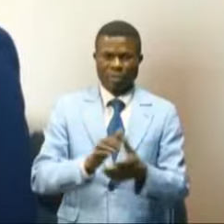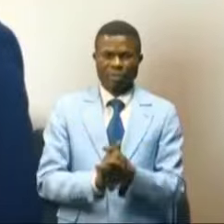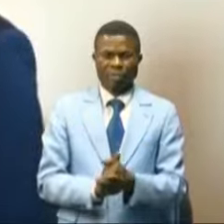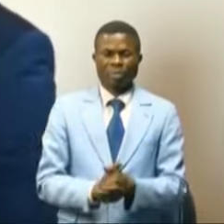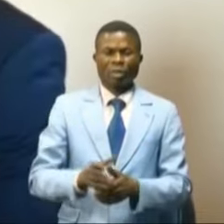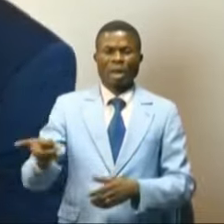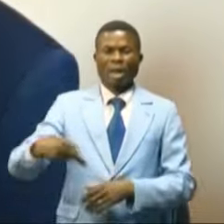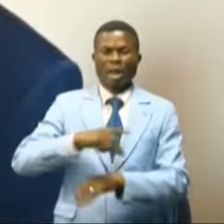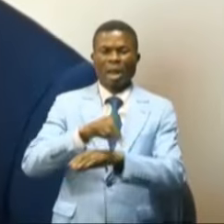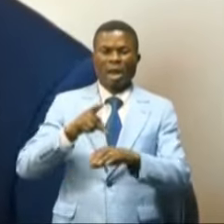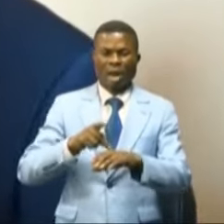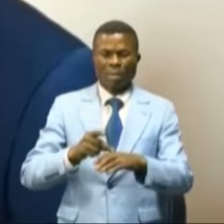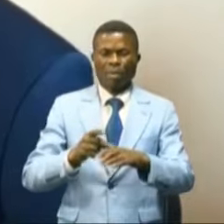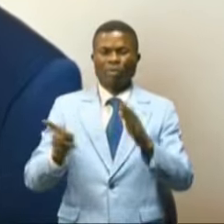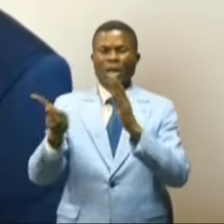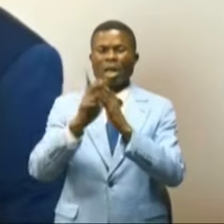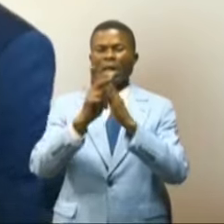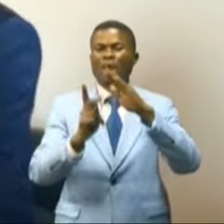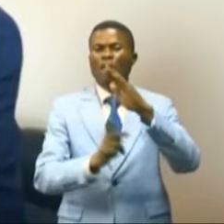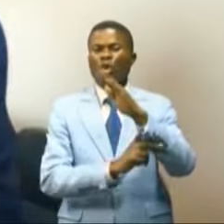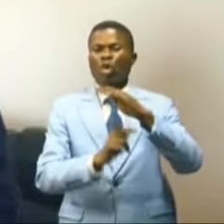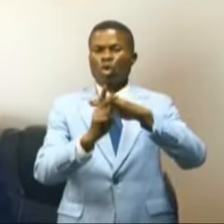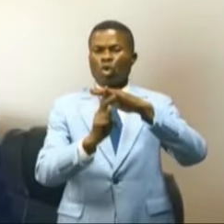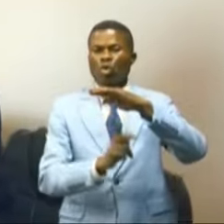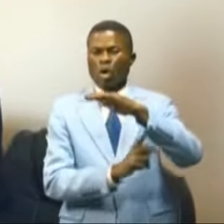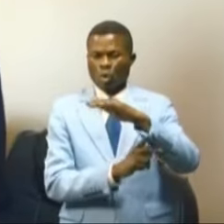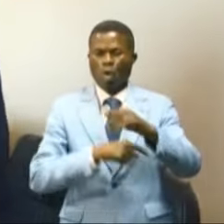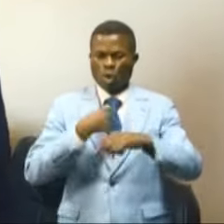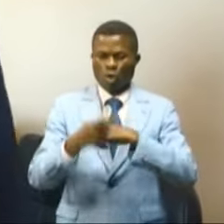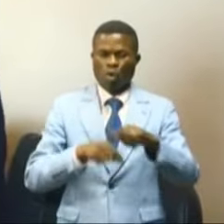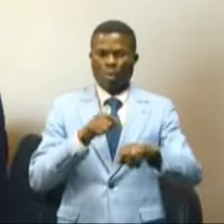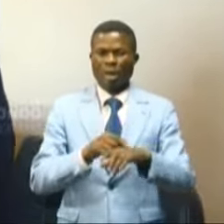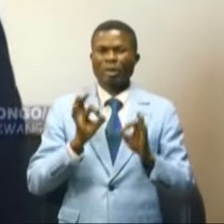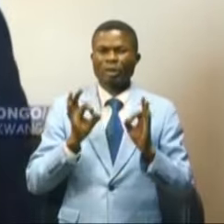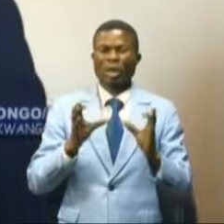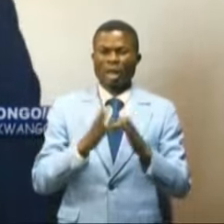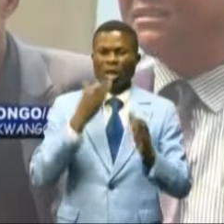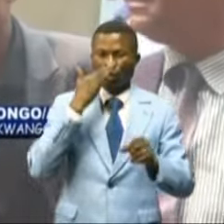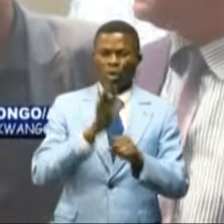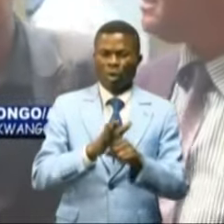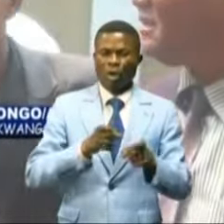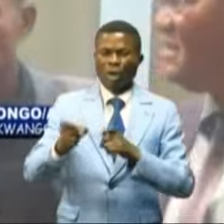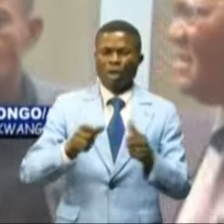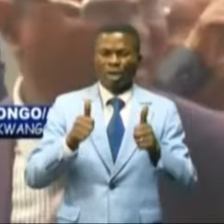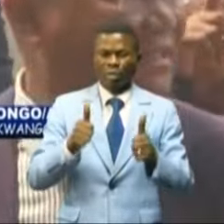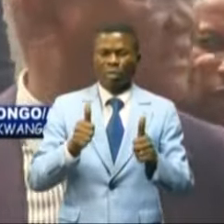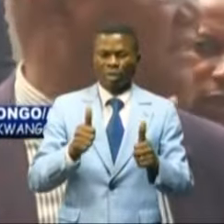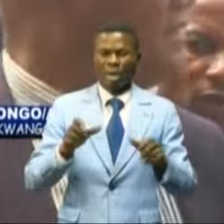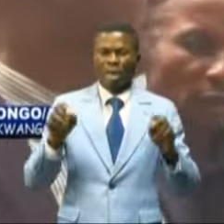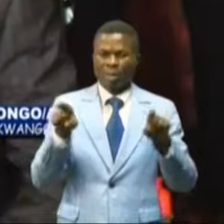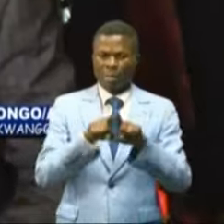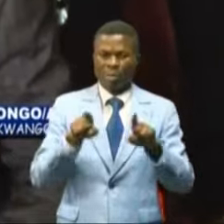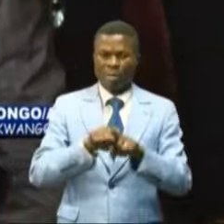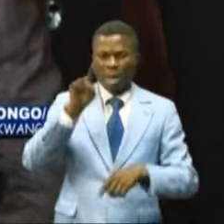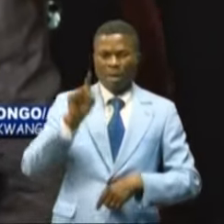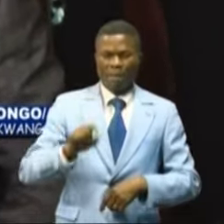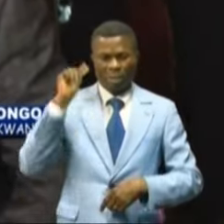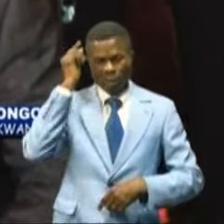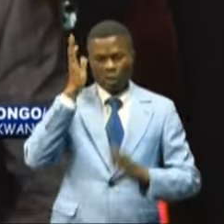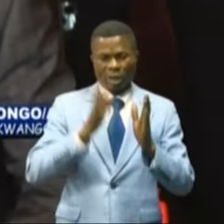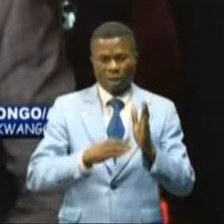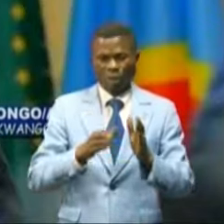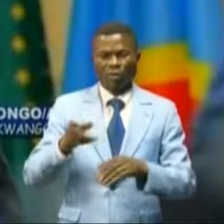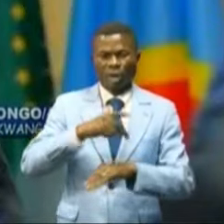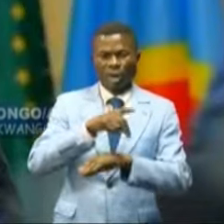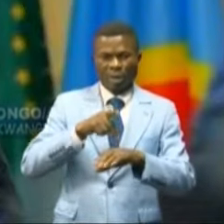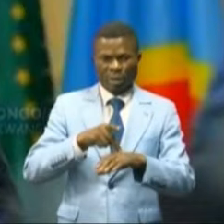Congo entre dans une nouvelle ère sous la direction de Fidel Kaoumba Tshisekedi, avec la promesse d'une gestion rigoureuse et conforme aux attentes du gouverneur Willy Bitusila